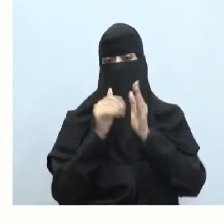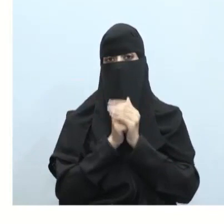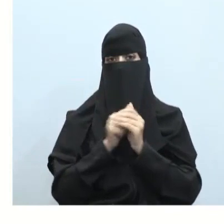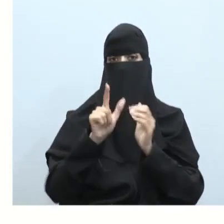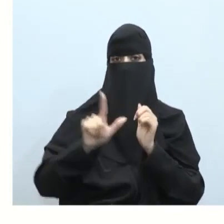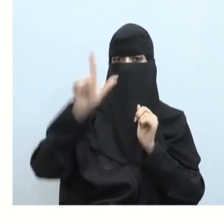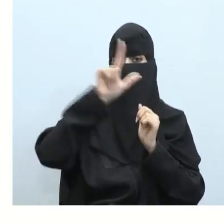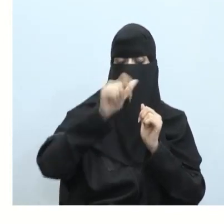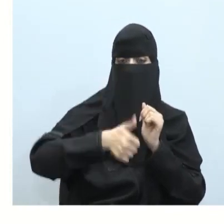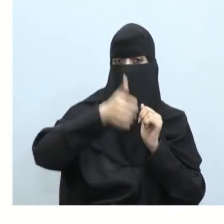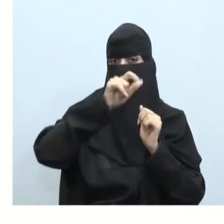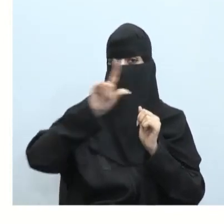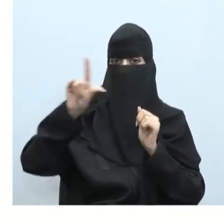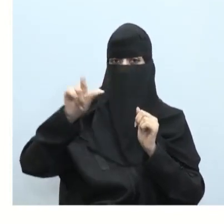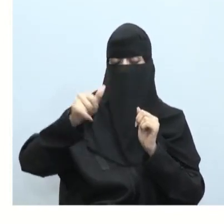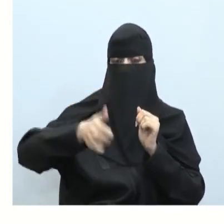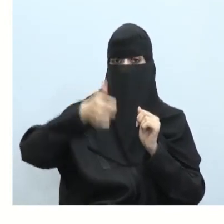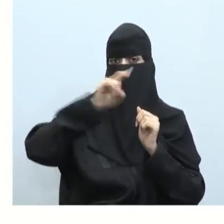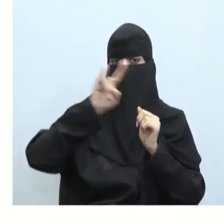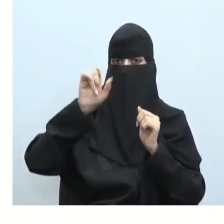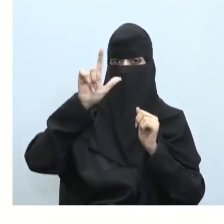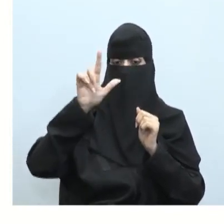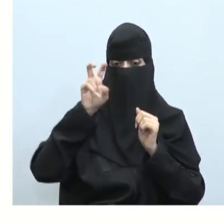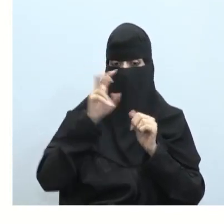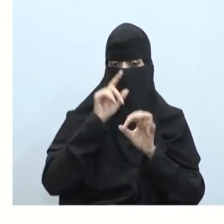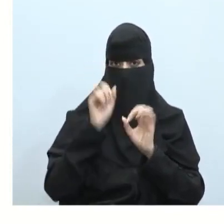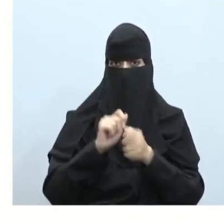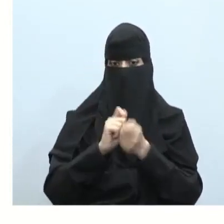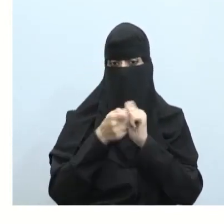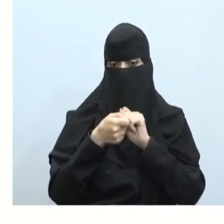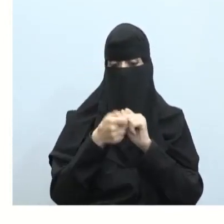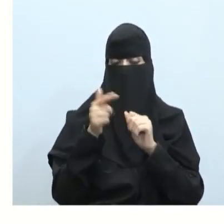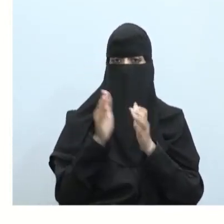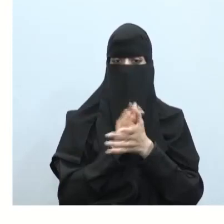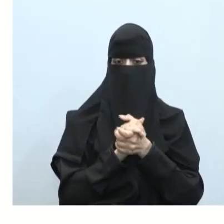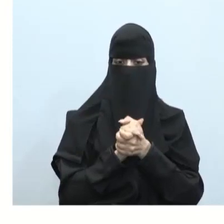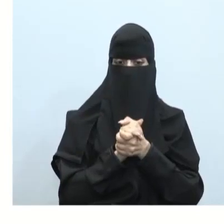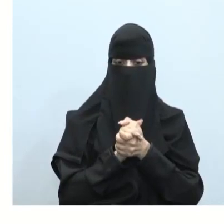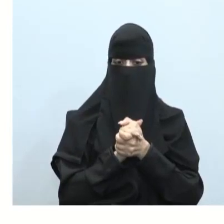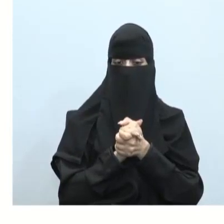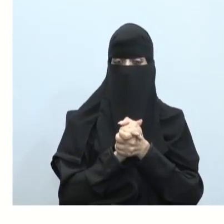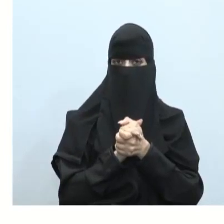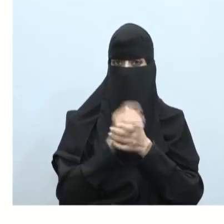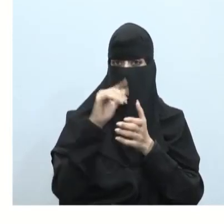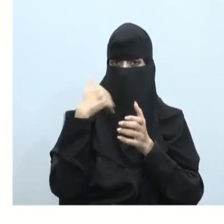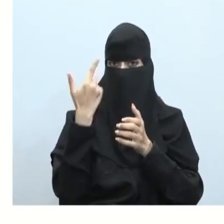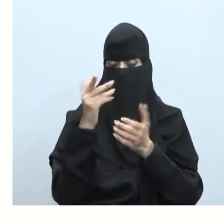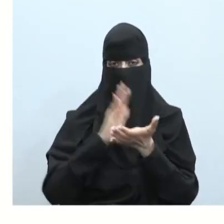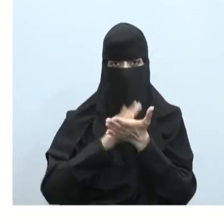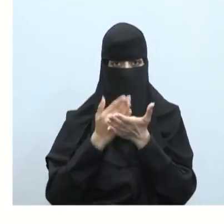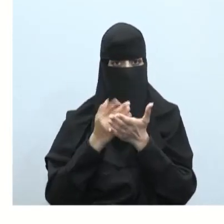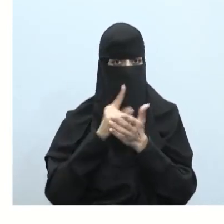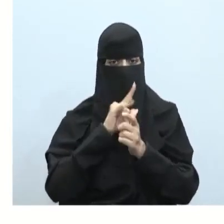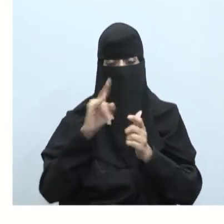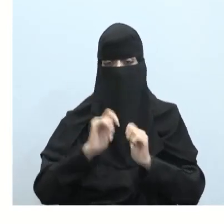نلاحظ في الثلاث اسطر هذه قام بتحويلها كما اتفقنا ايضا انه المترجم لا يستطيع